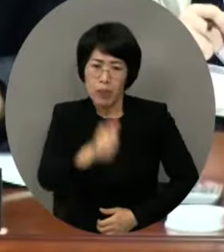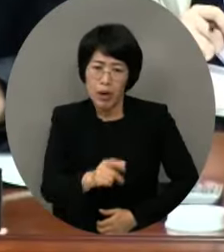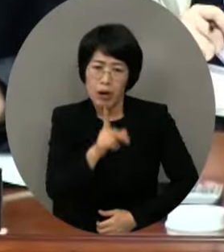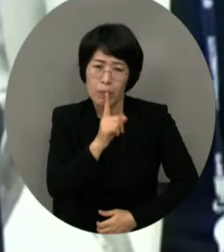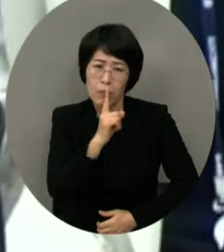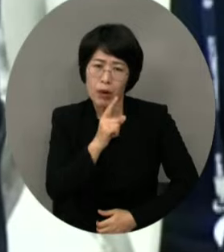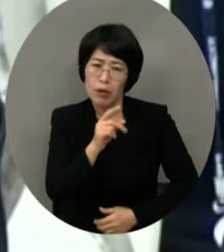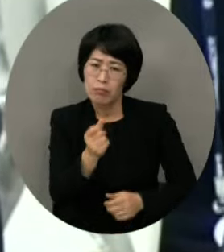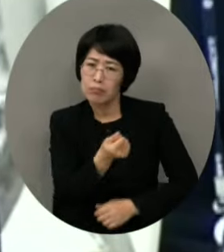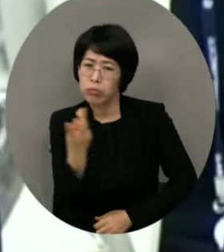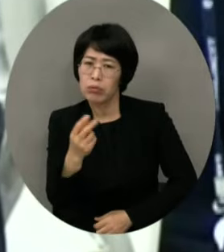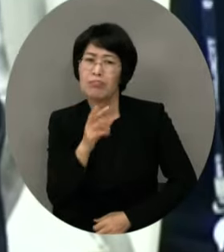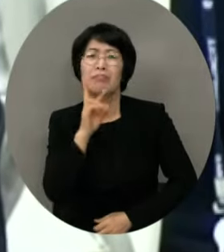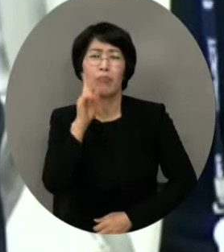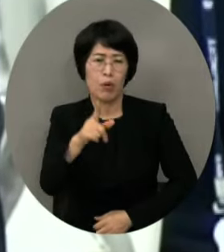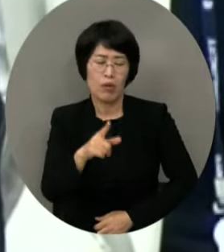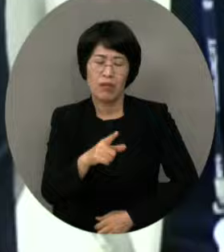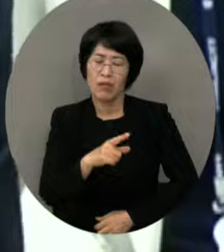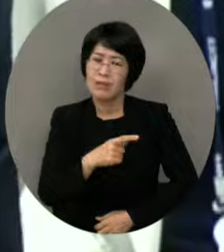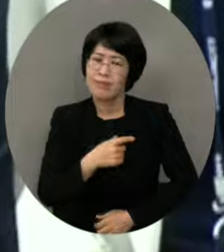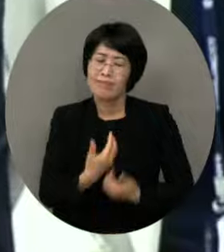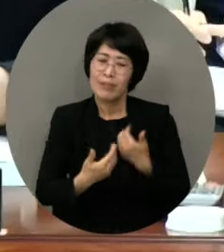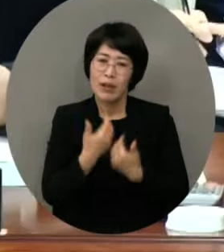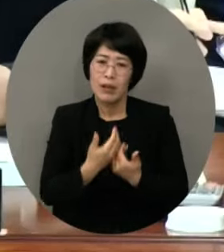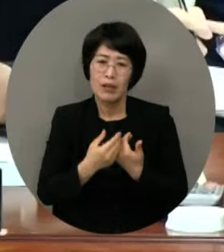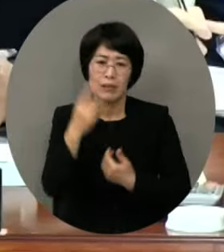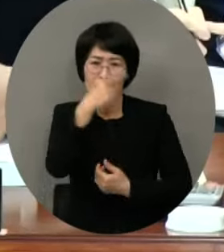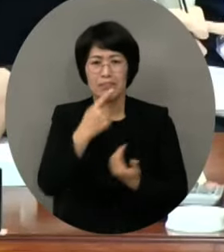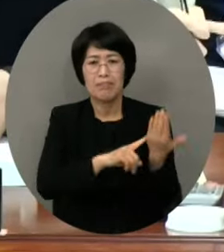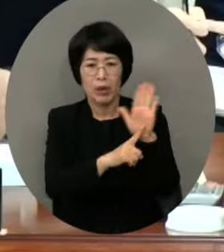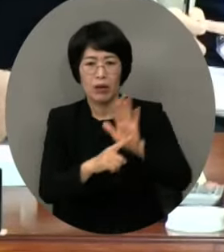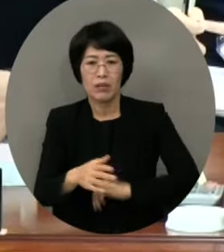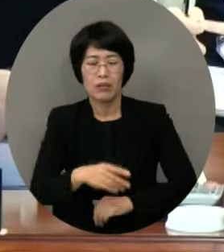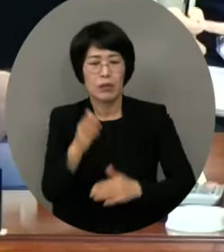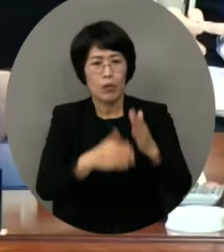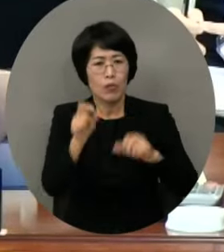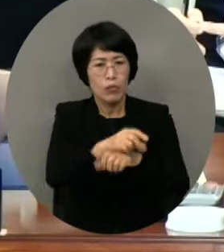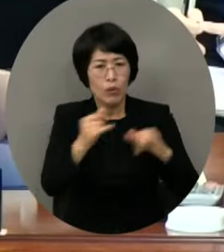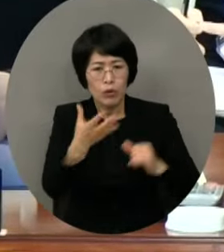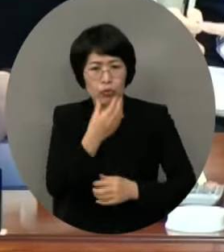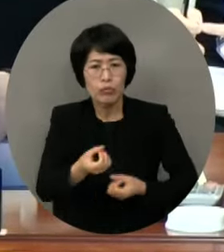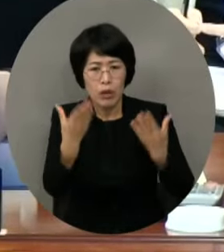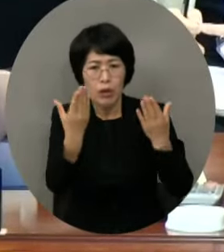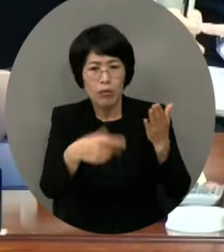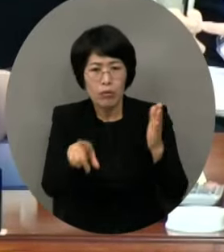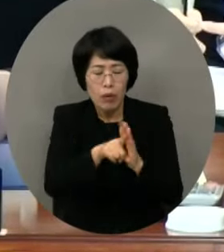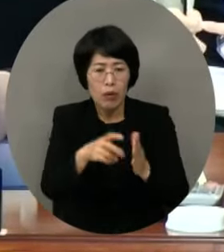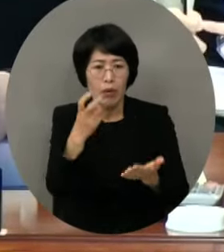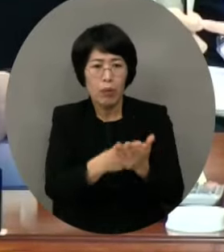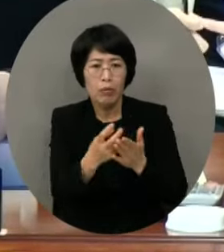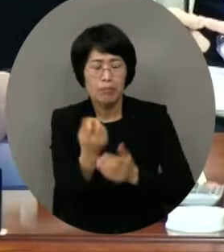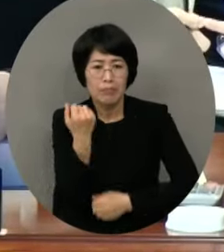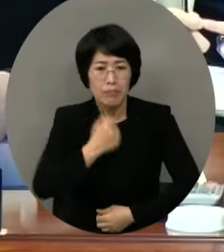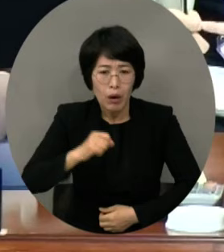다르다며 불편한 태도를 숨기지 않은 겁니다. 네. 집행부 공무원들이 네. 축제를 하는데 지금 법을 어기고